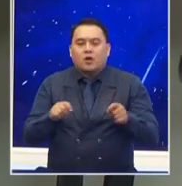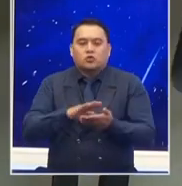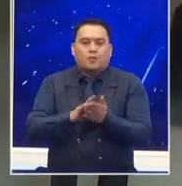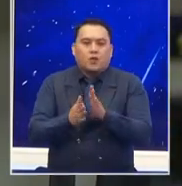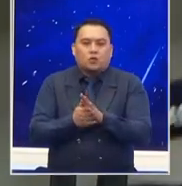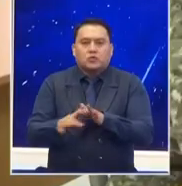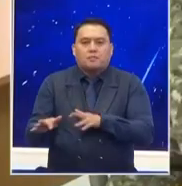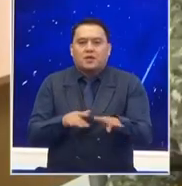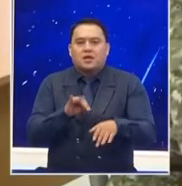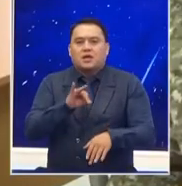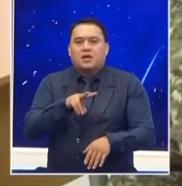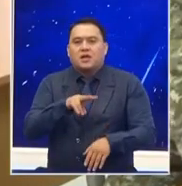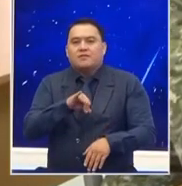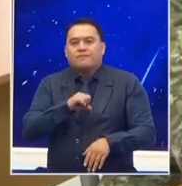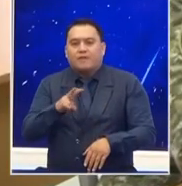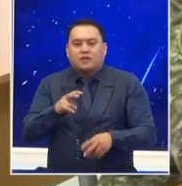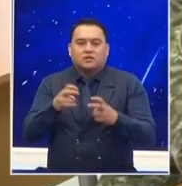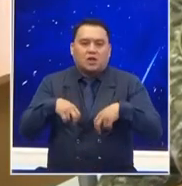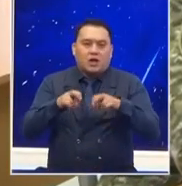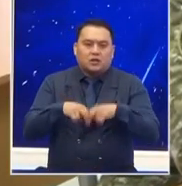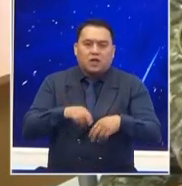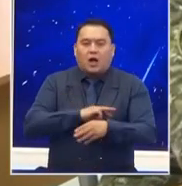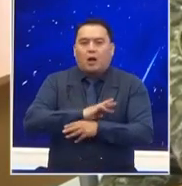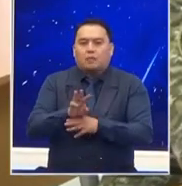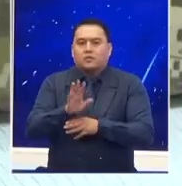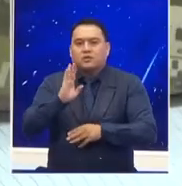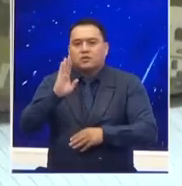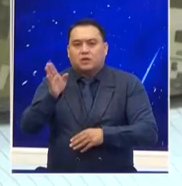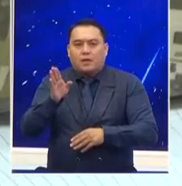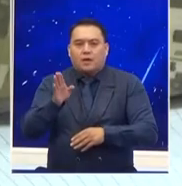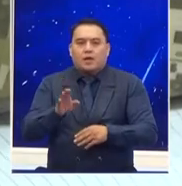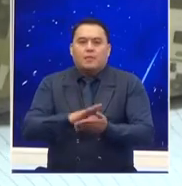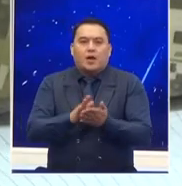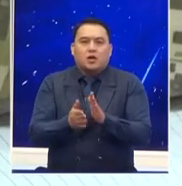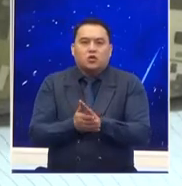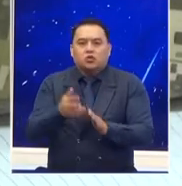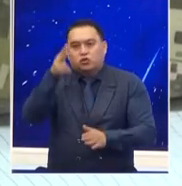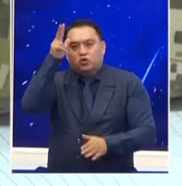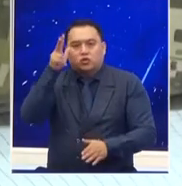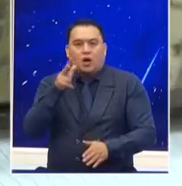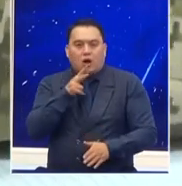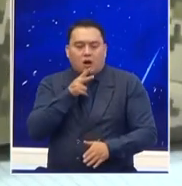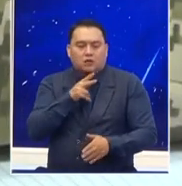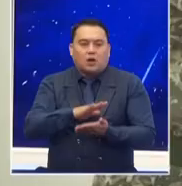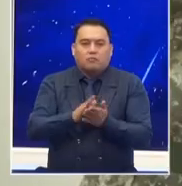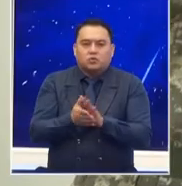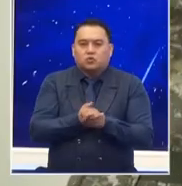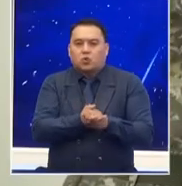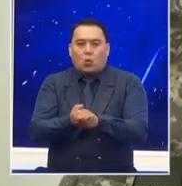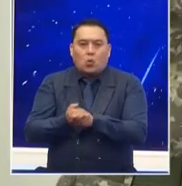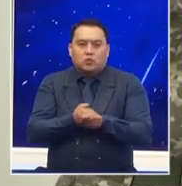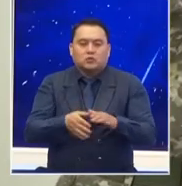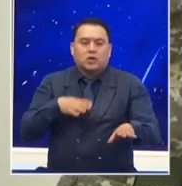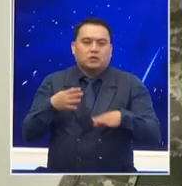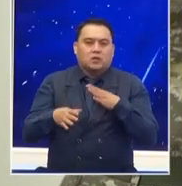бітімгершілік миссиясының ерекшеліктерін зерттеуді қамтиды. Айта кету керек, бітімгершілерді 3 ай ішінде бітімгершілік қызметте